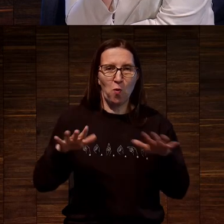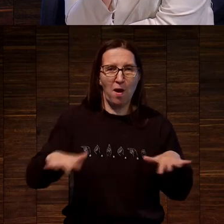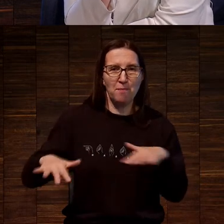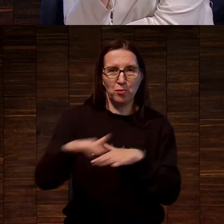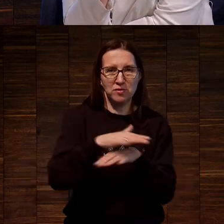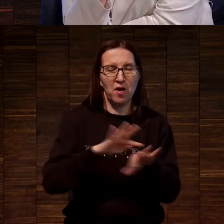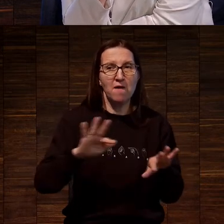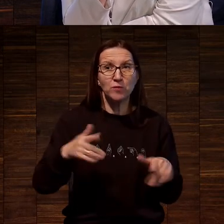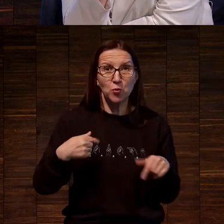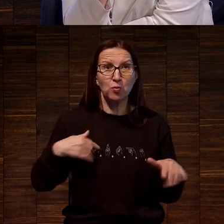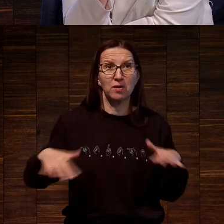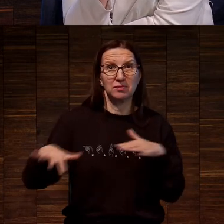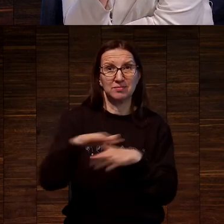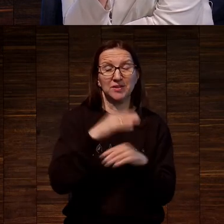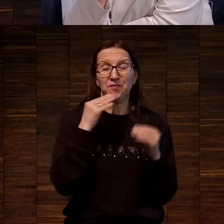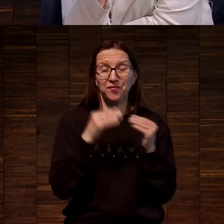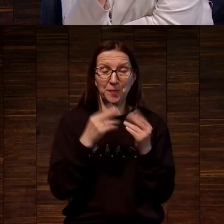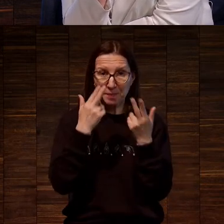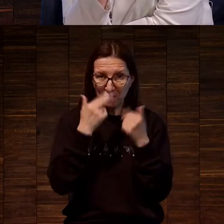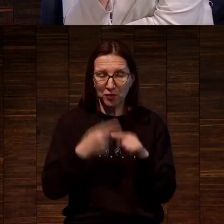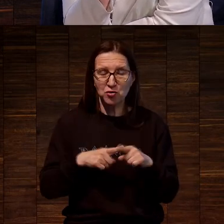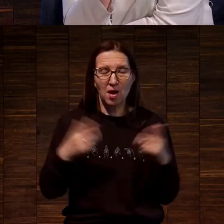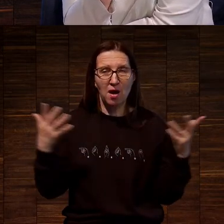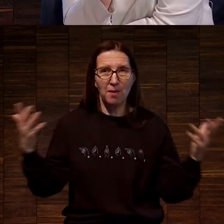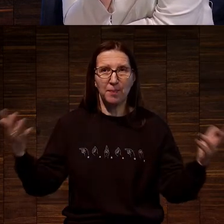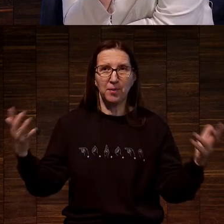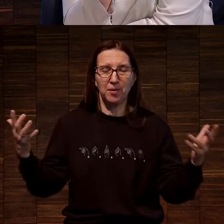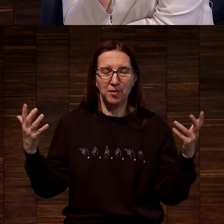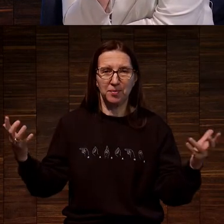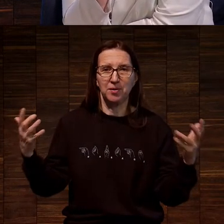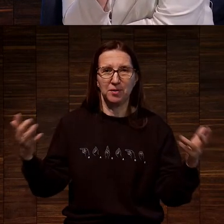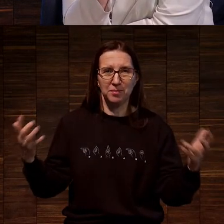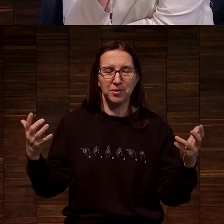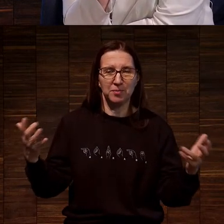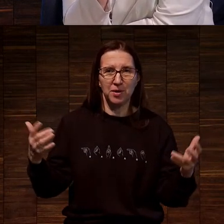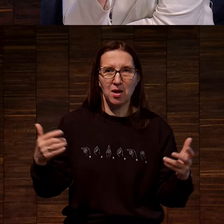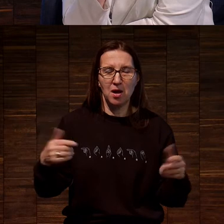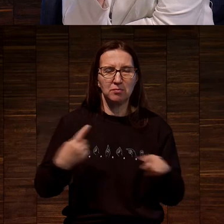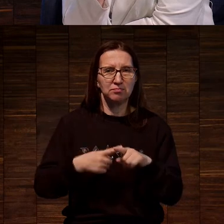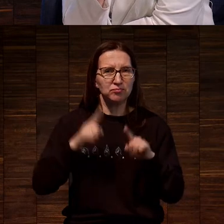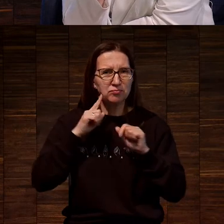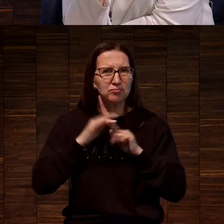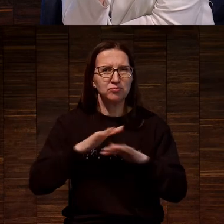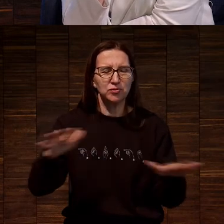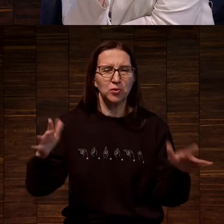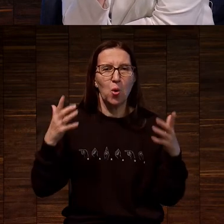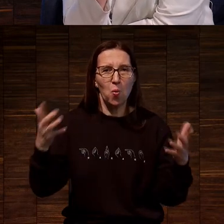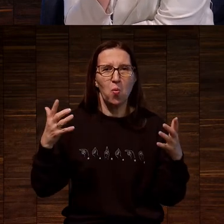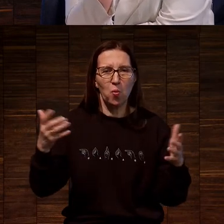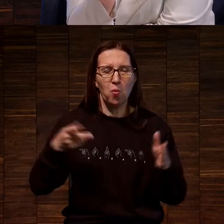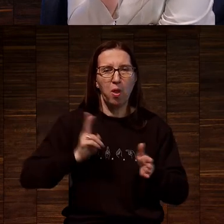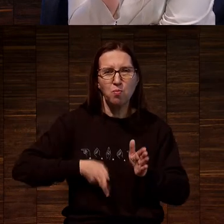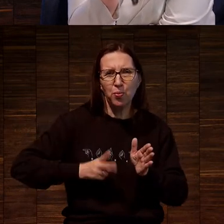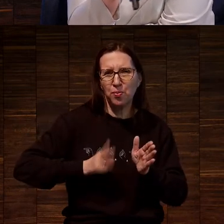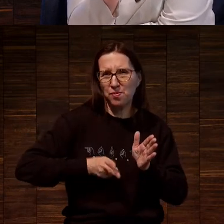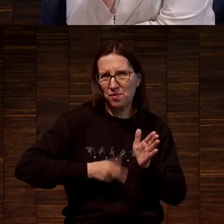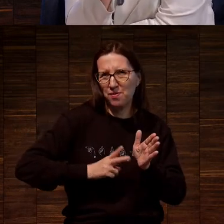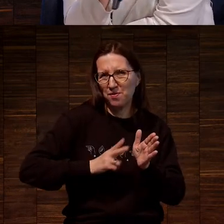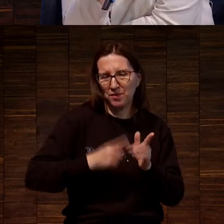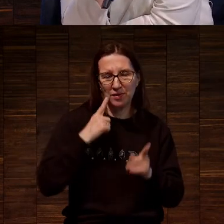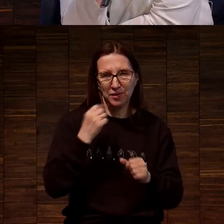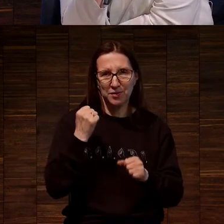вдруг услышали вот на этих просторах городских разносящийся гул проезжающего поезда.